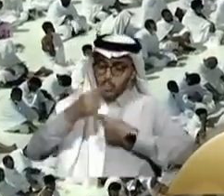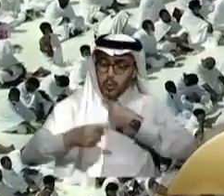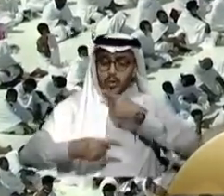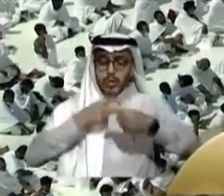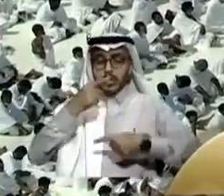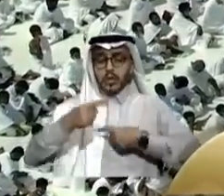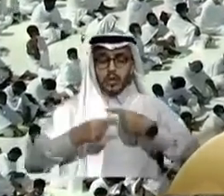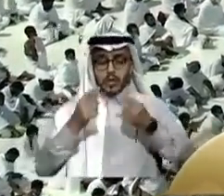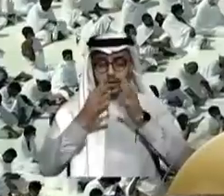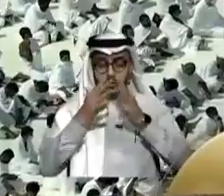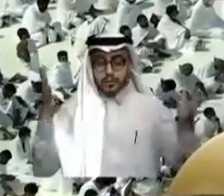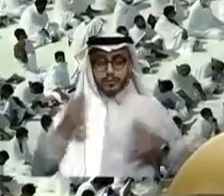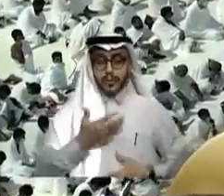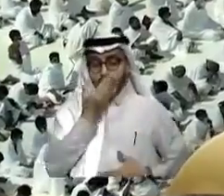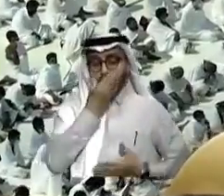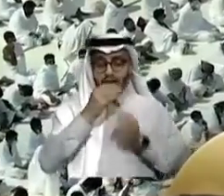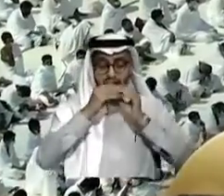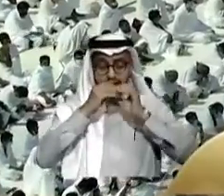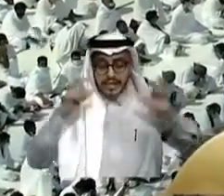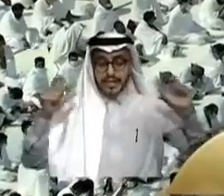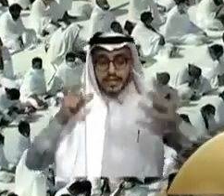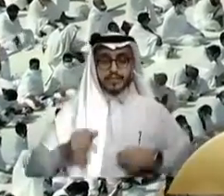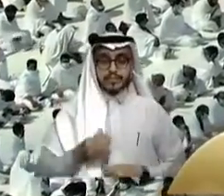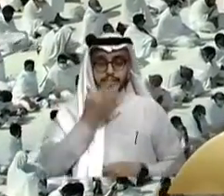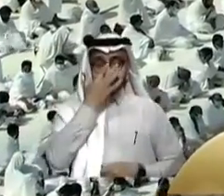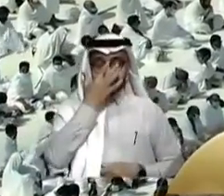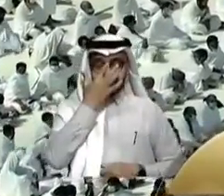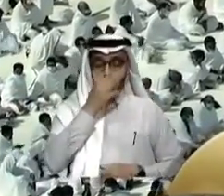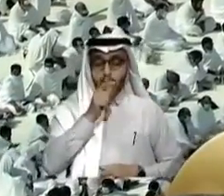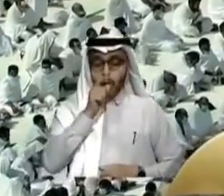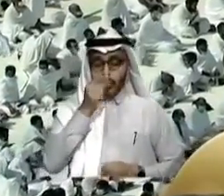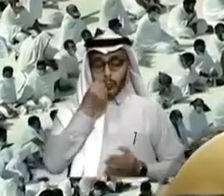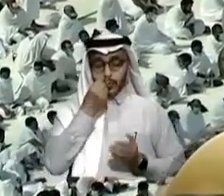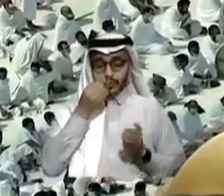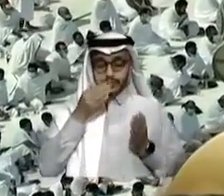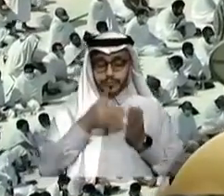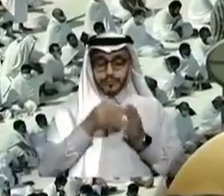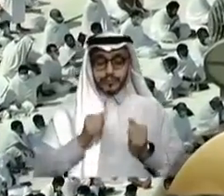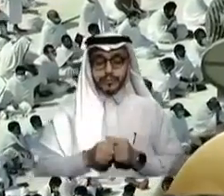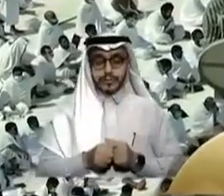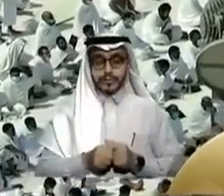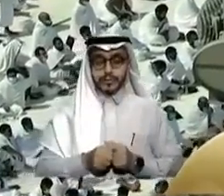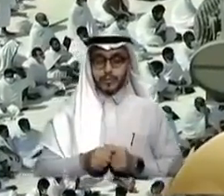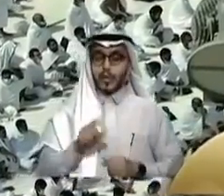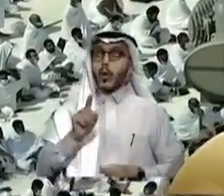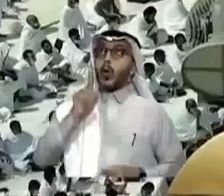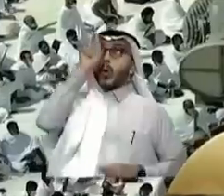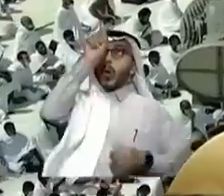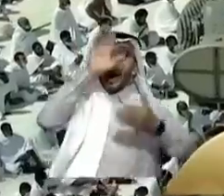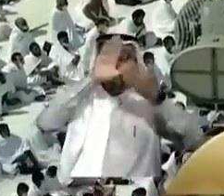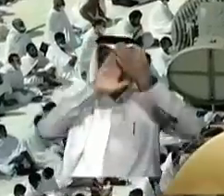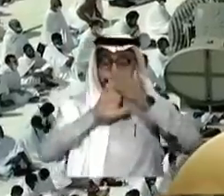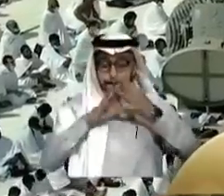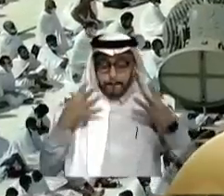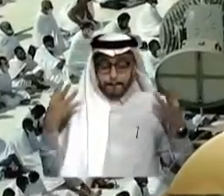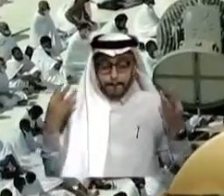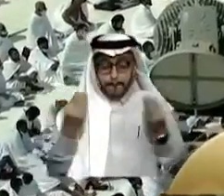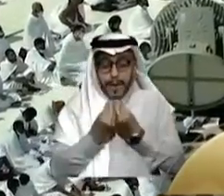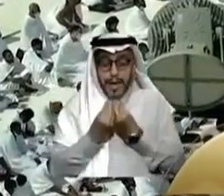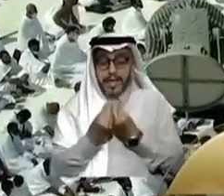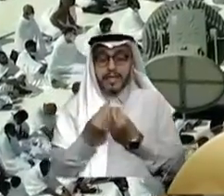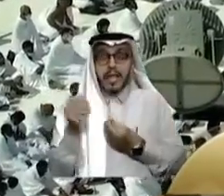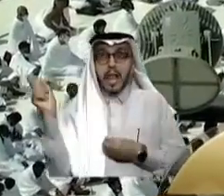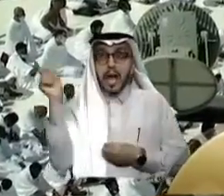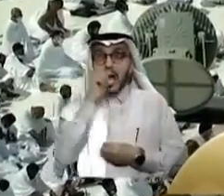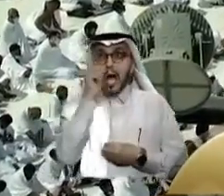من ذكره. وفي الحديث القدسي يقول الله تعالى: وأنا معه إذا